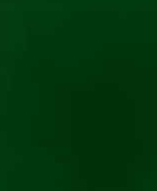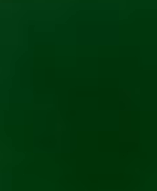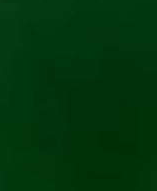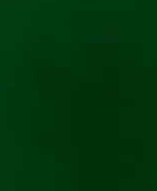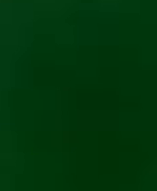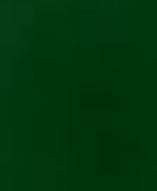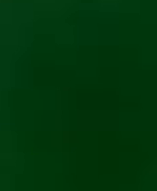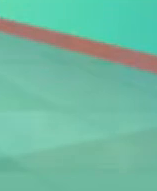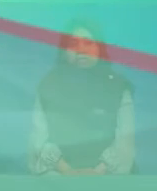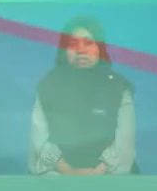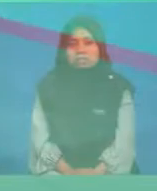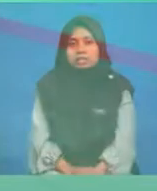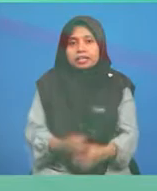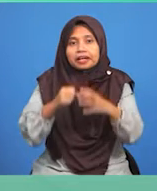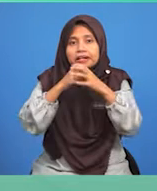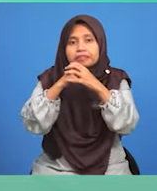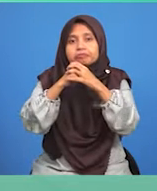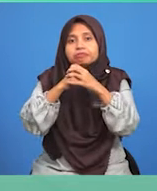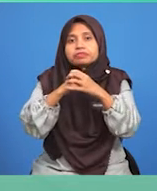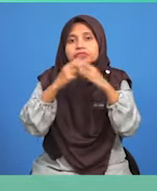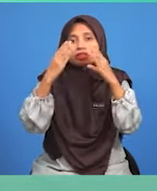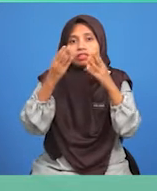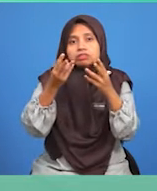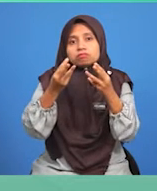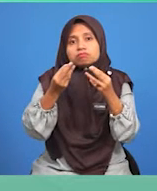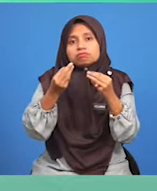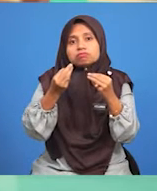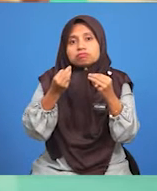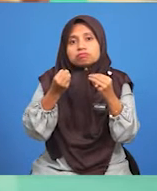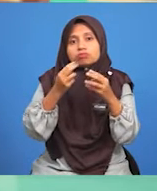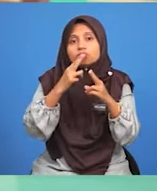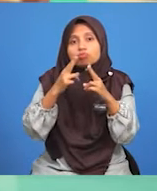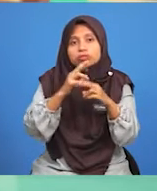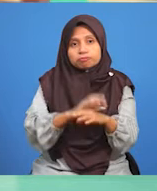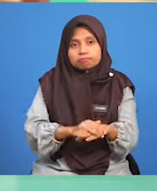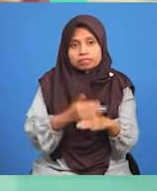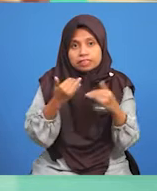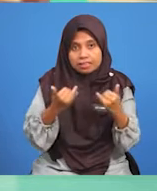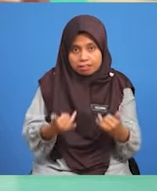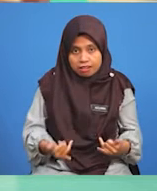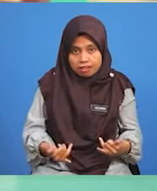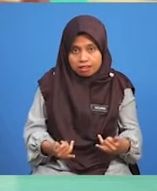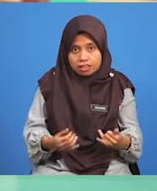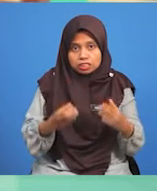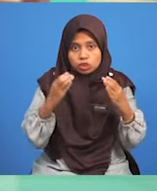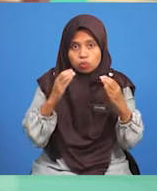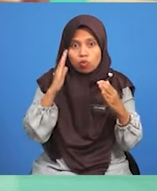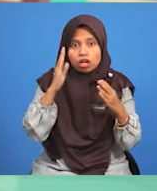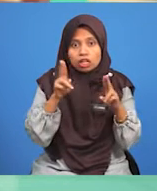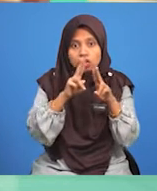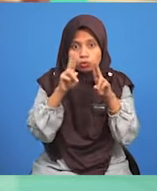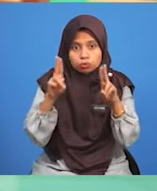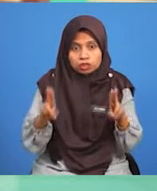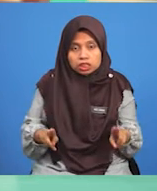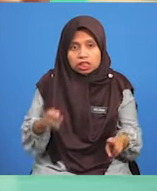kupu-kupu tahnia cigo ucapkan sekarang Cikgu akan